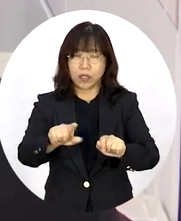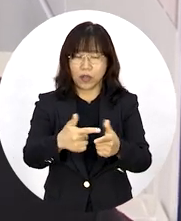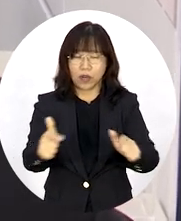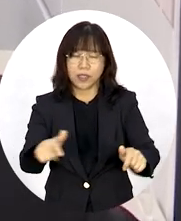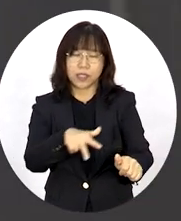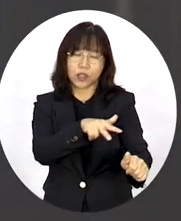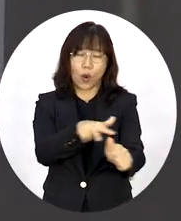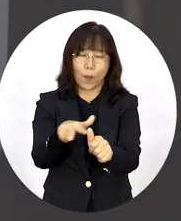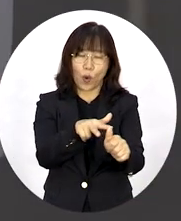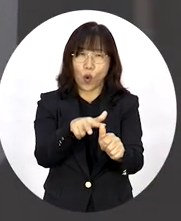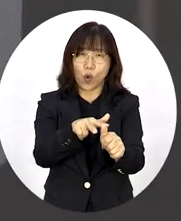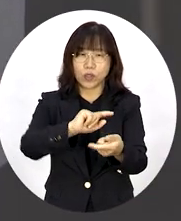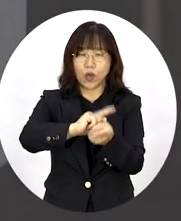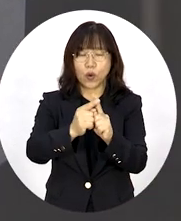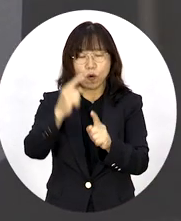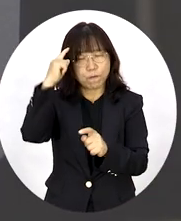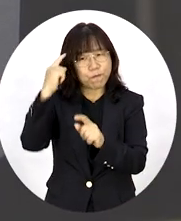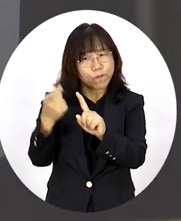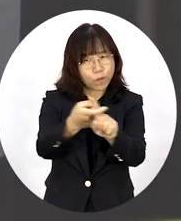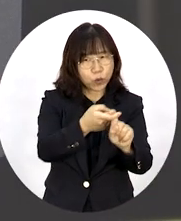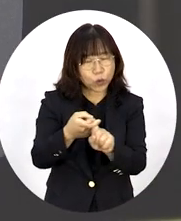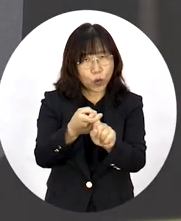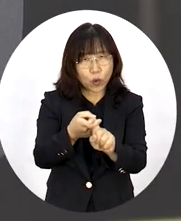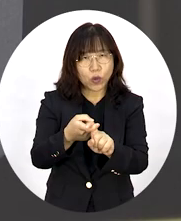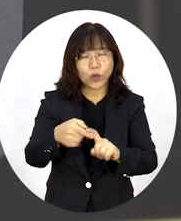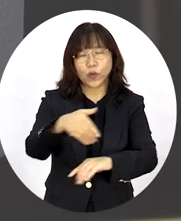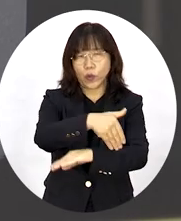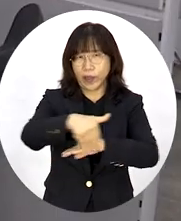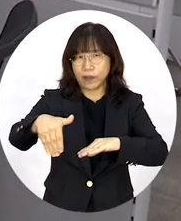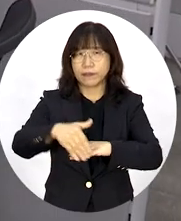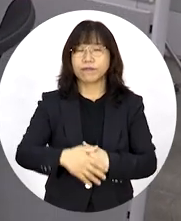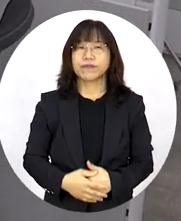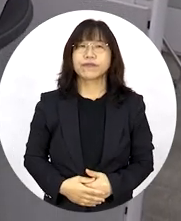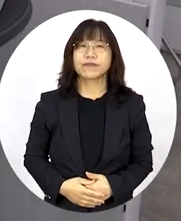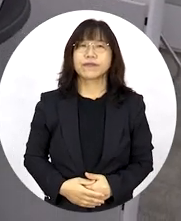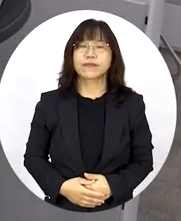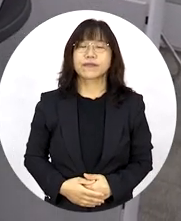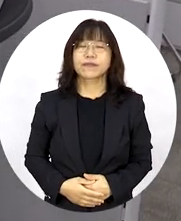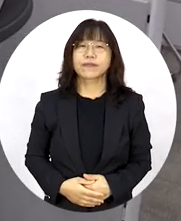전세 시장 교란 정보 공유 및 공조회 적극 동참하게 됩니다